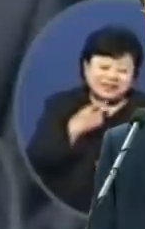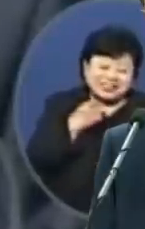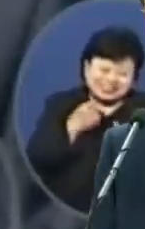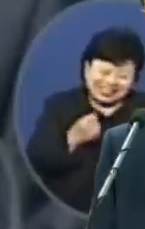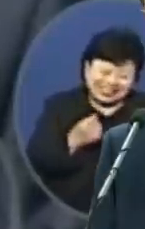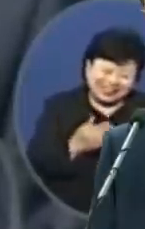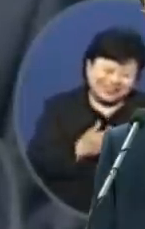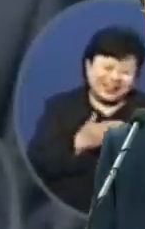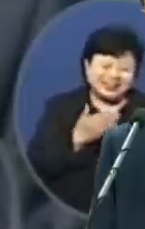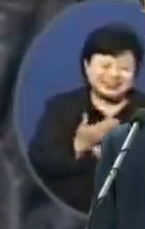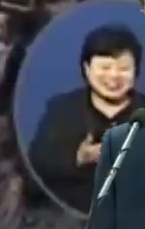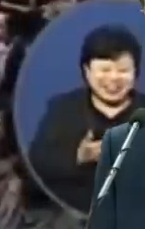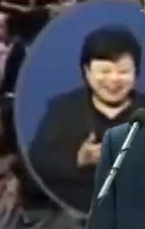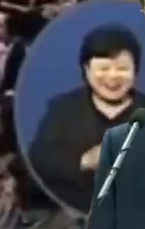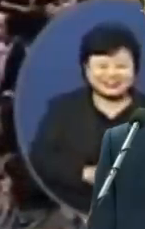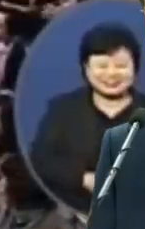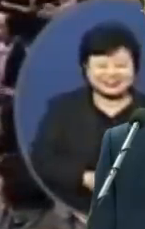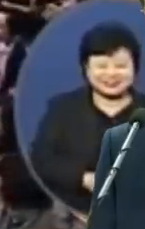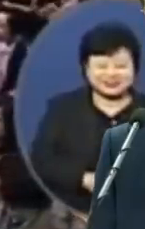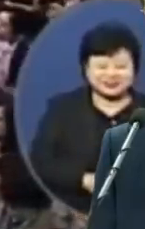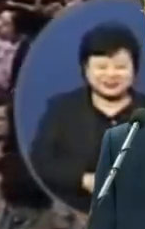주십시오.